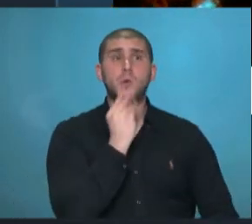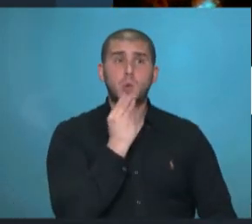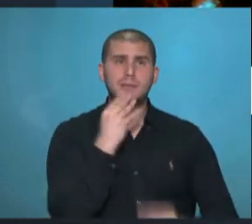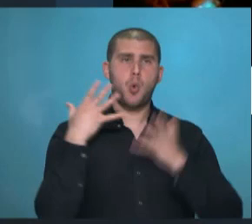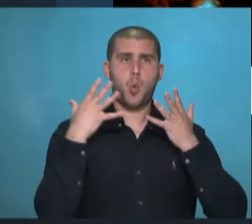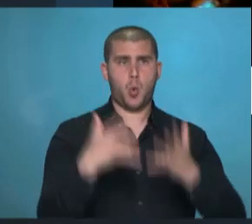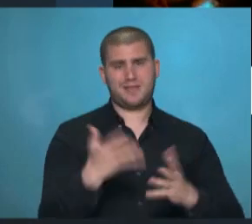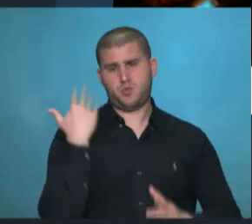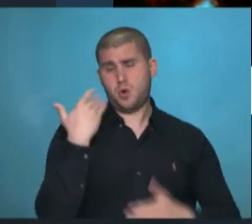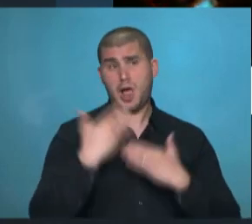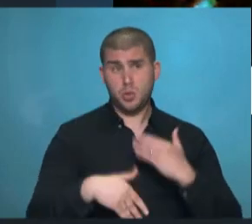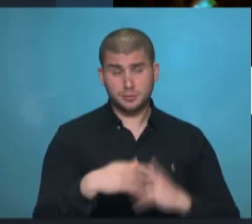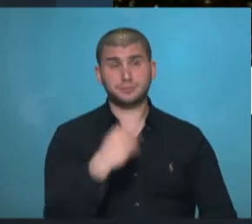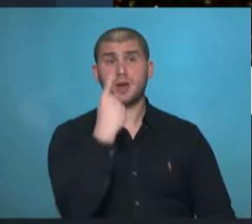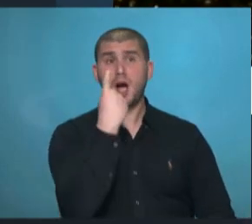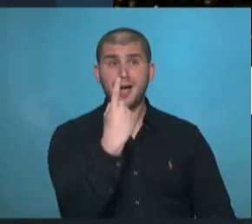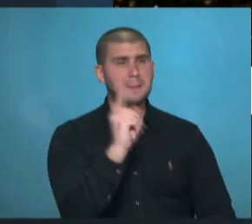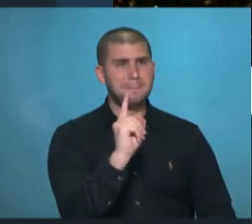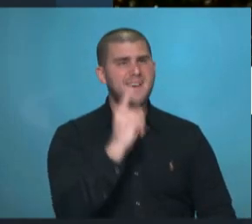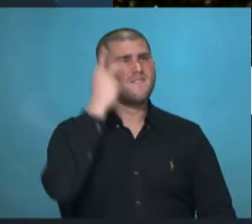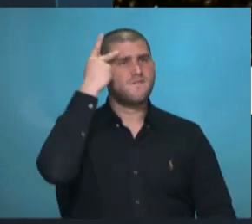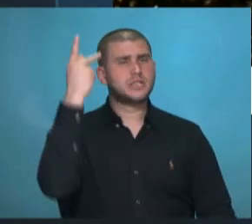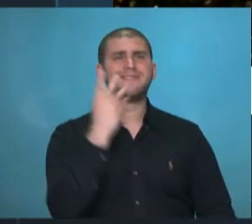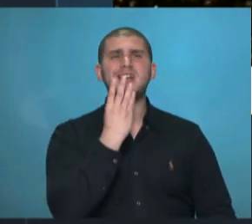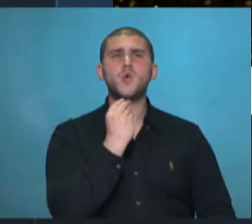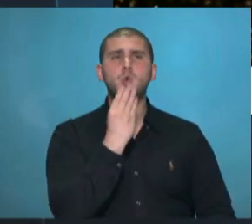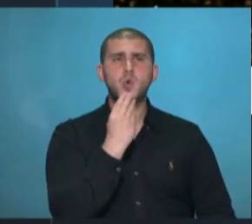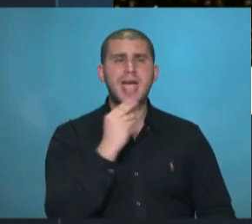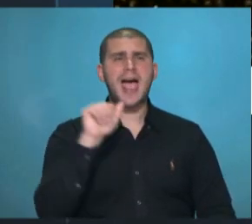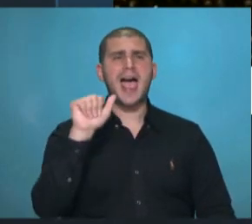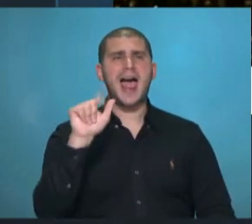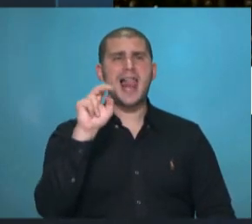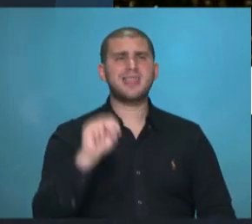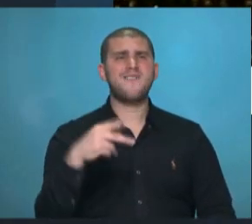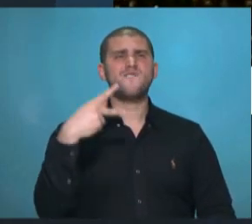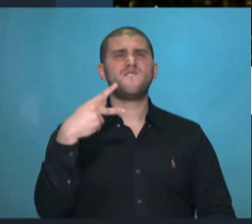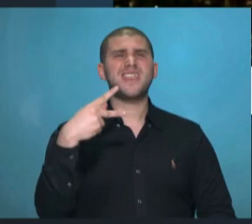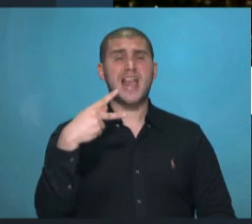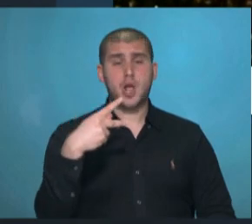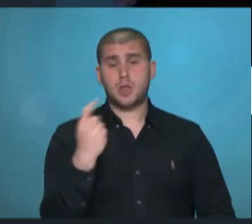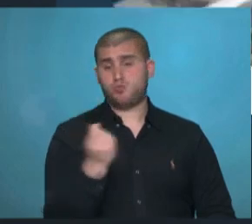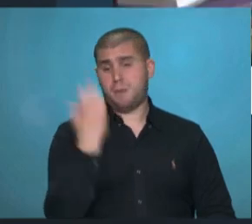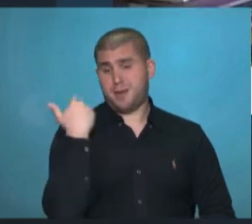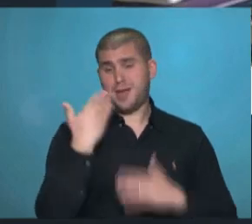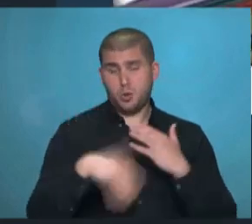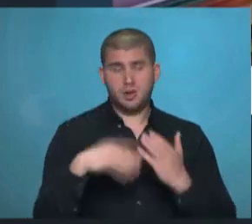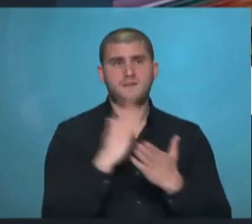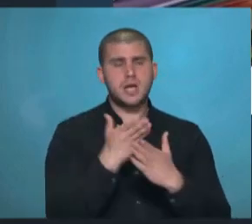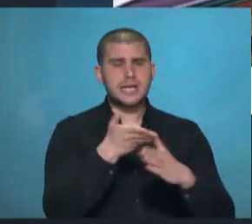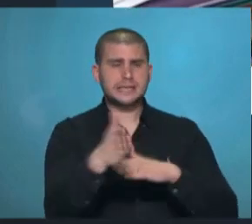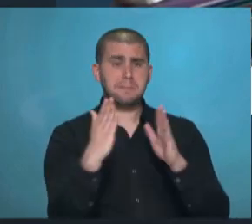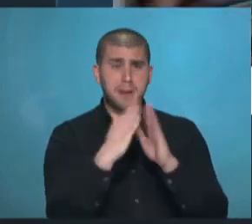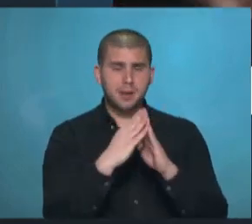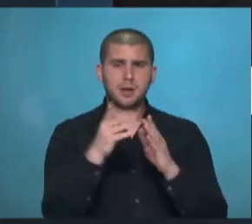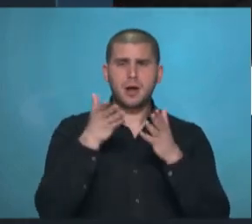כאן לאחרונה. אחד מהם הוא הפילוסוף היהודי אלן פינקלקראוט, שרק בשבת האחרונה יצא מביתו